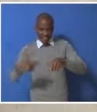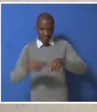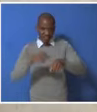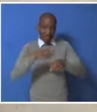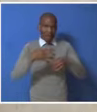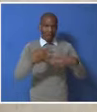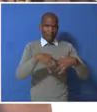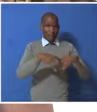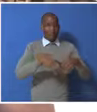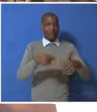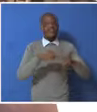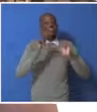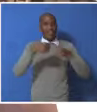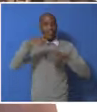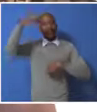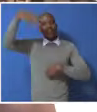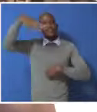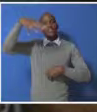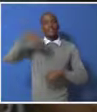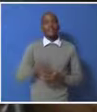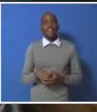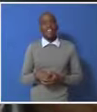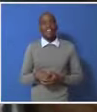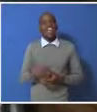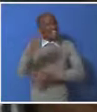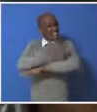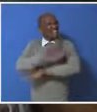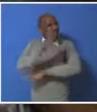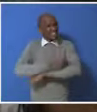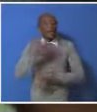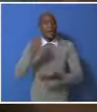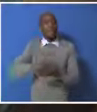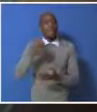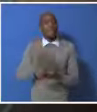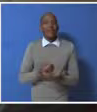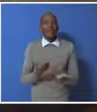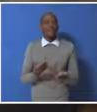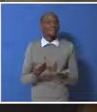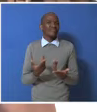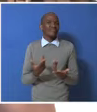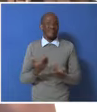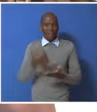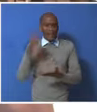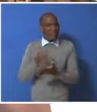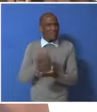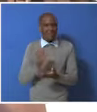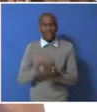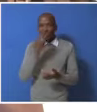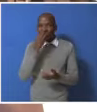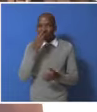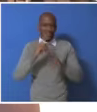biogas rapa malatsi otlhe rapa all sorts of food